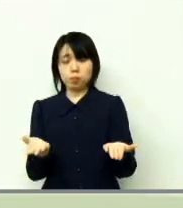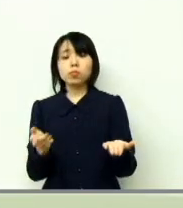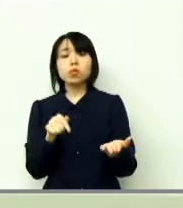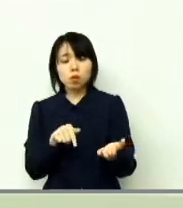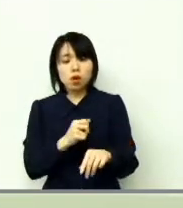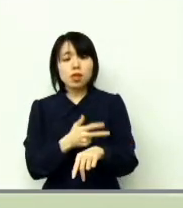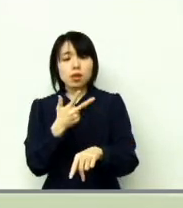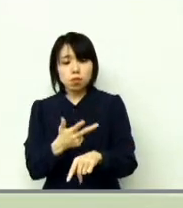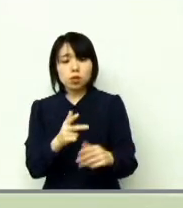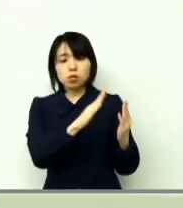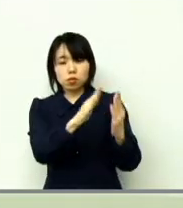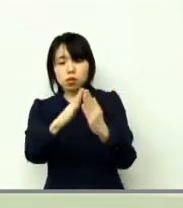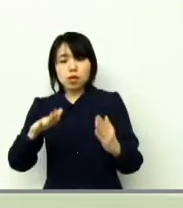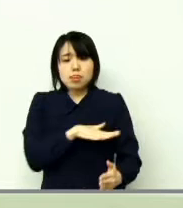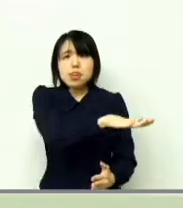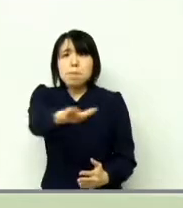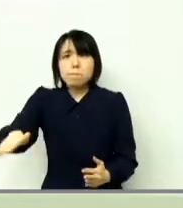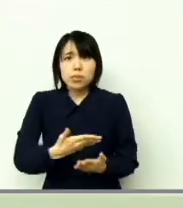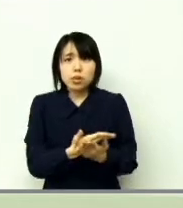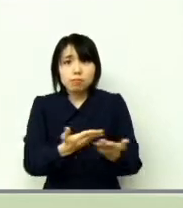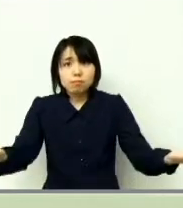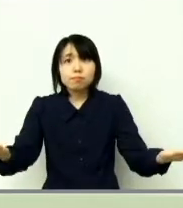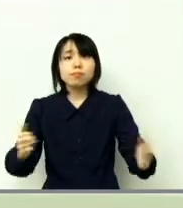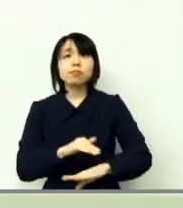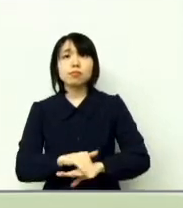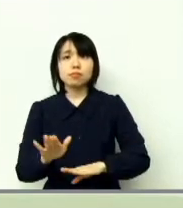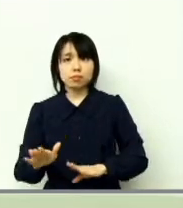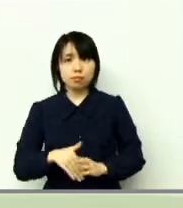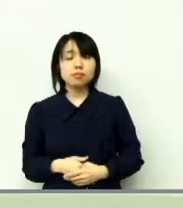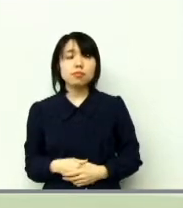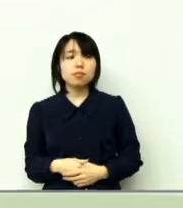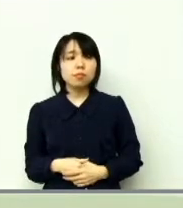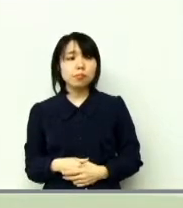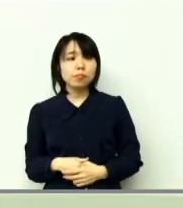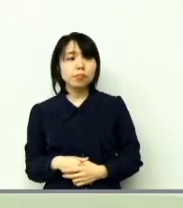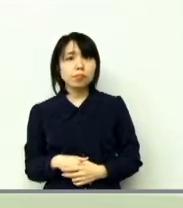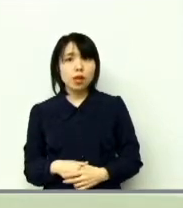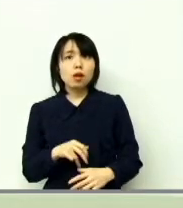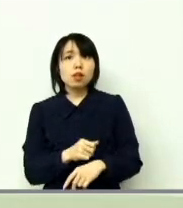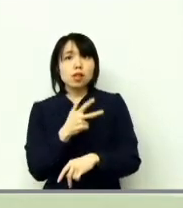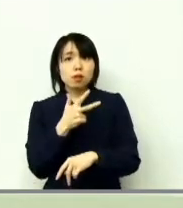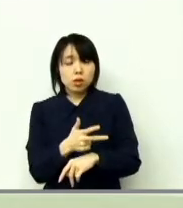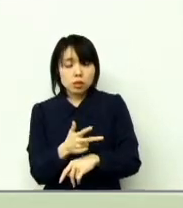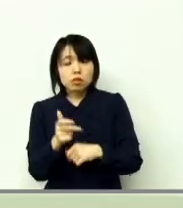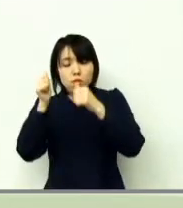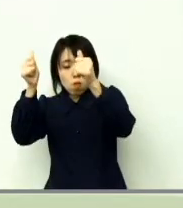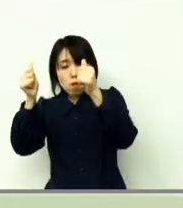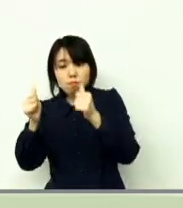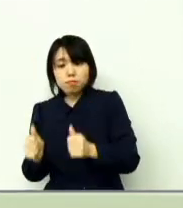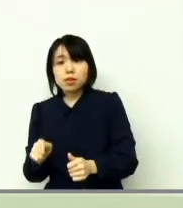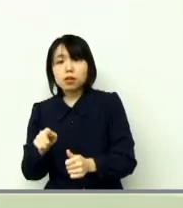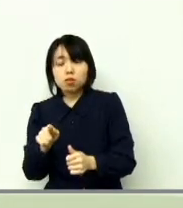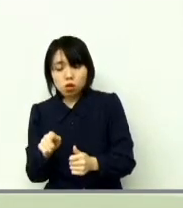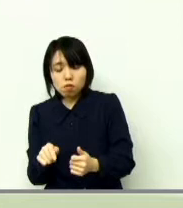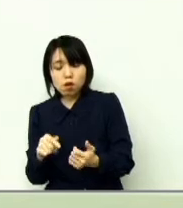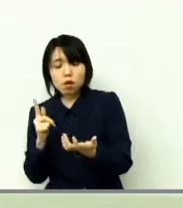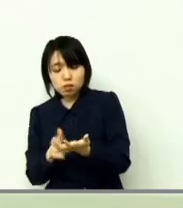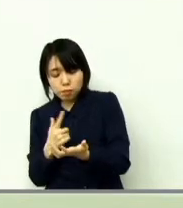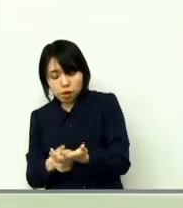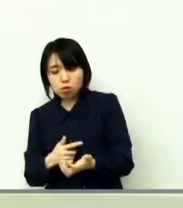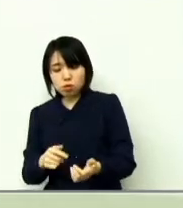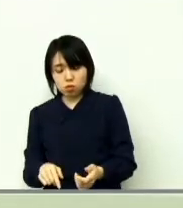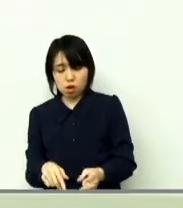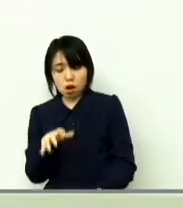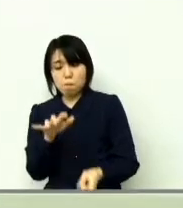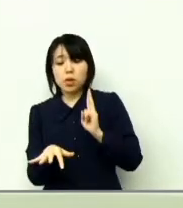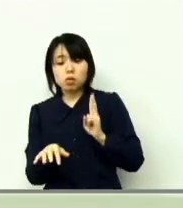に配布をいたします。またさいたま市救急受診ガイドにつきましては、スマートフォンやパソコンなどからア